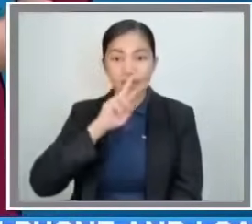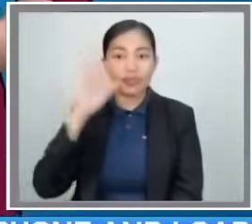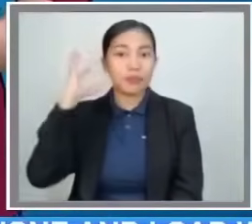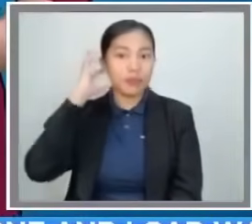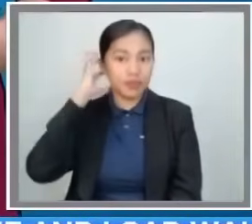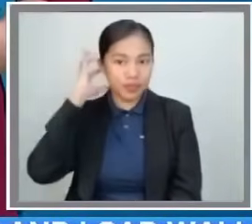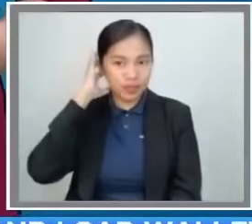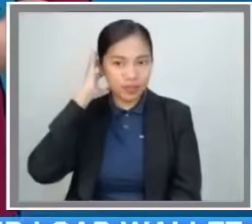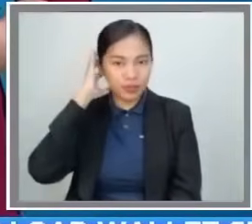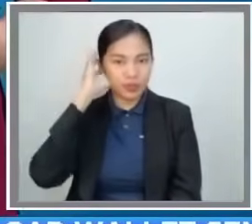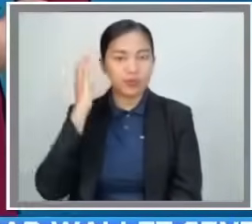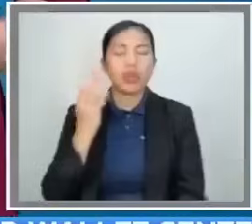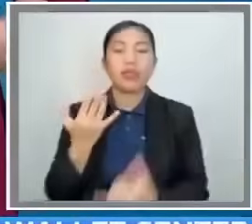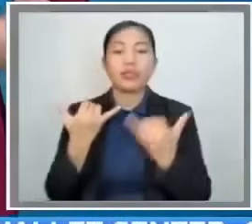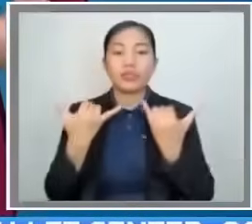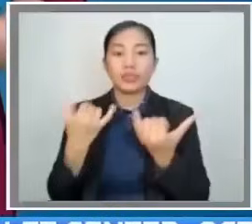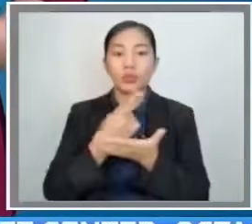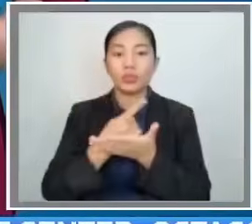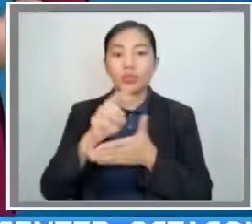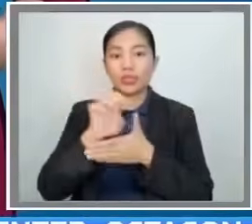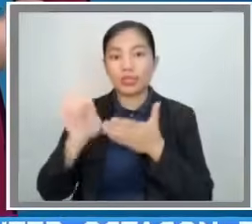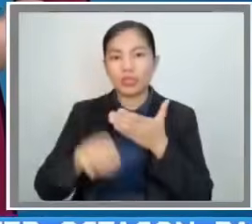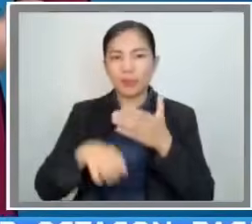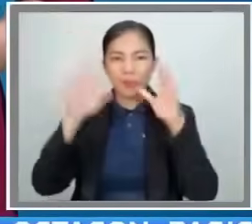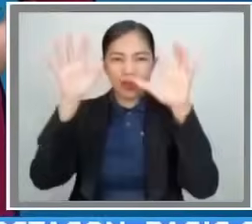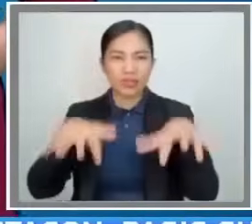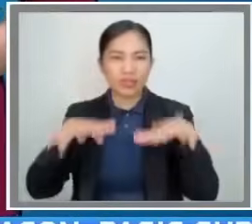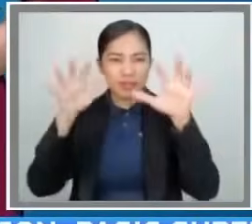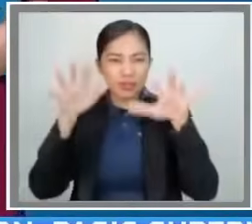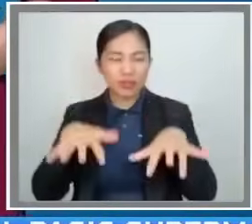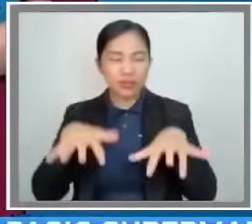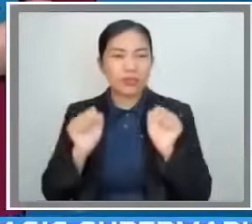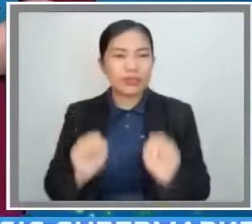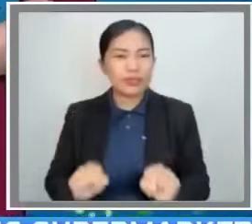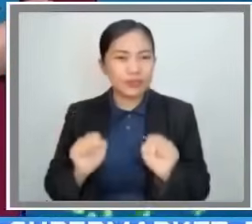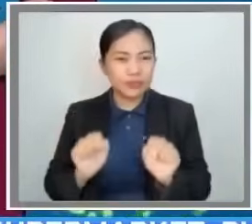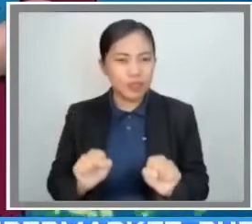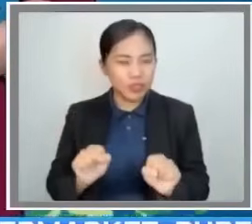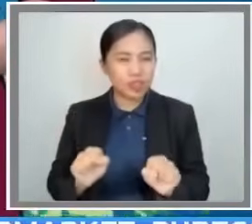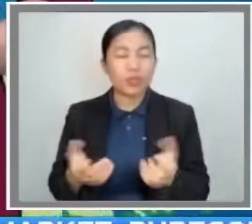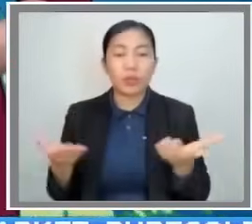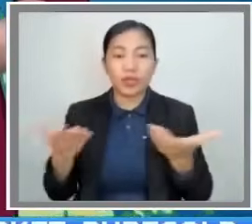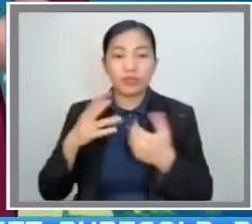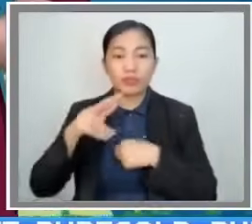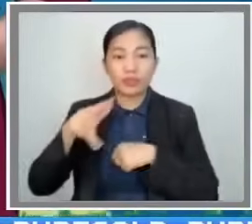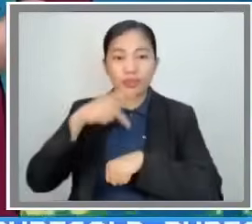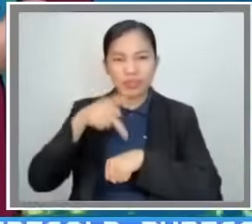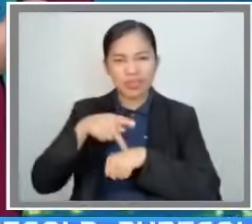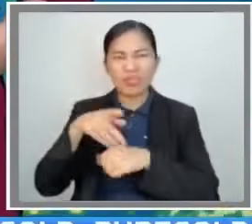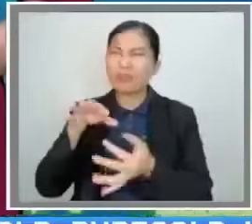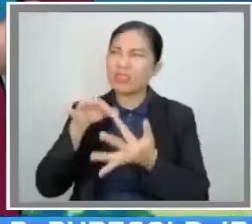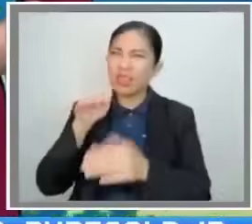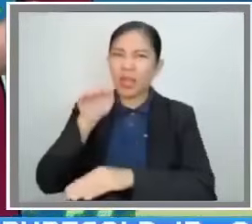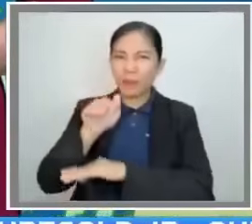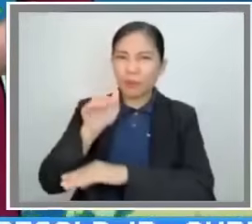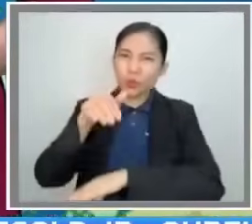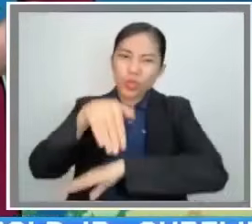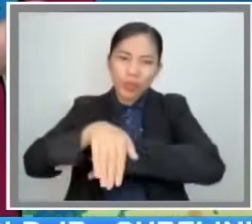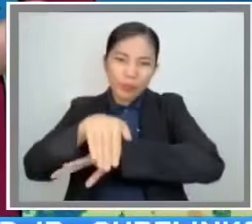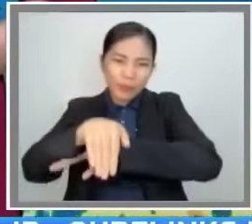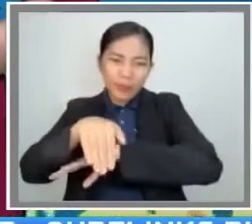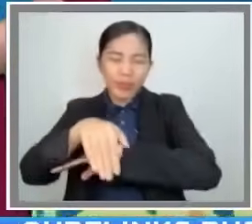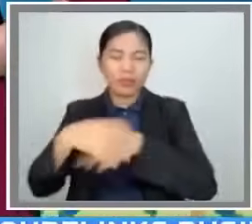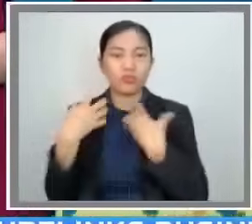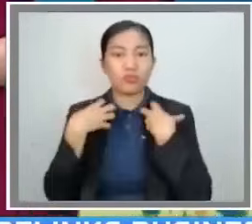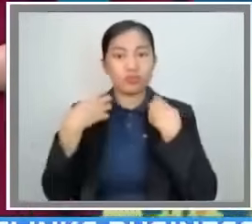Ngayong weekend, posible muli ang pag-uulan sa malaking bahagi ng bansa lalo sa bandang hapon at gabi. Asahan ng heavy to intense rain sa